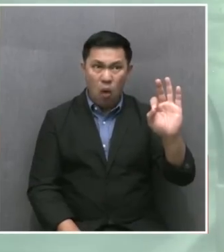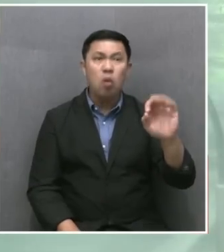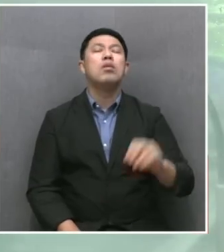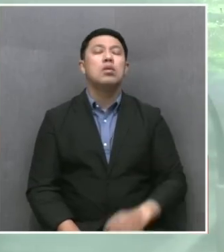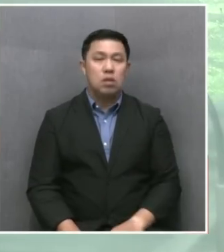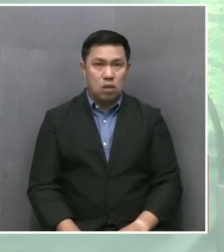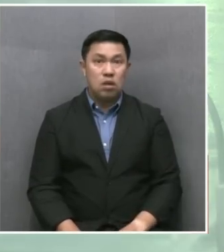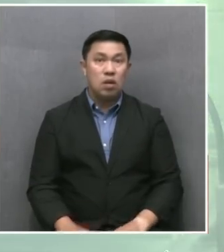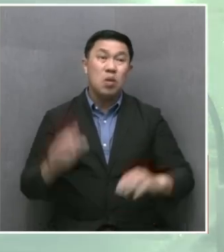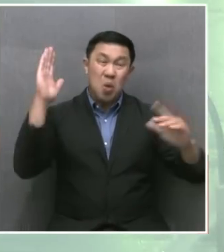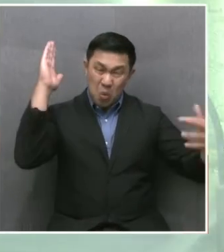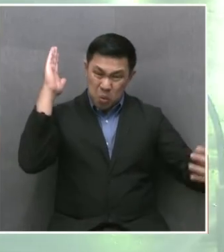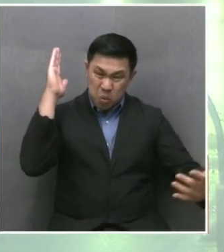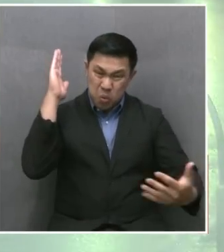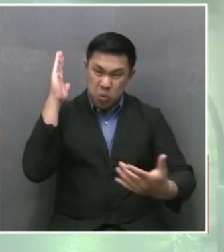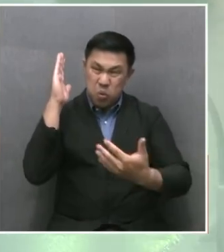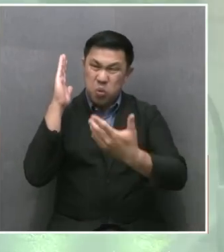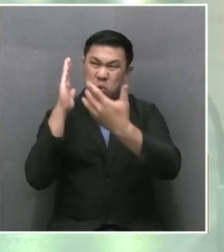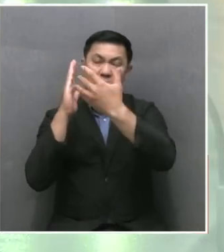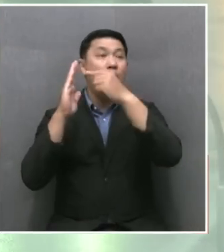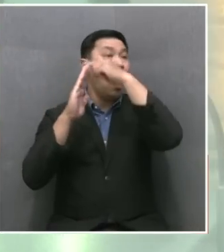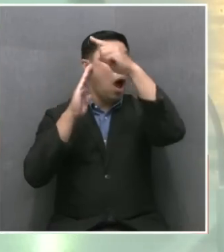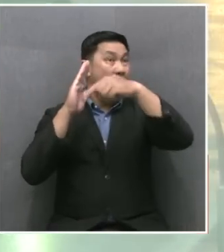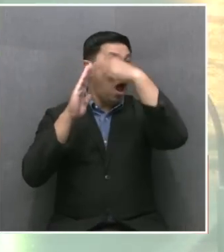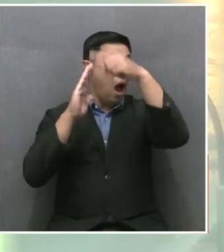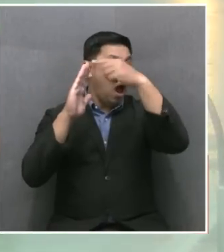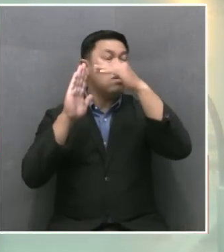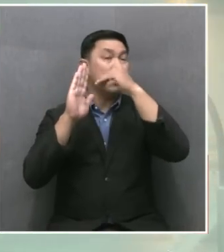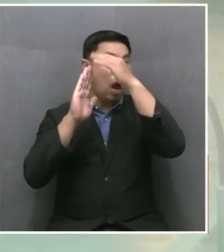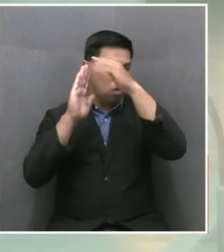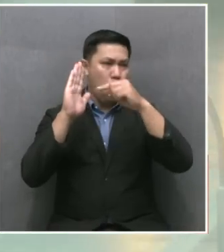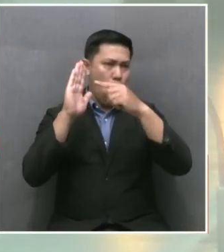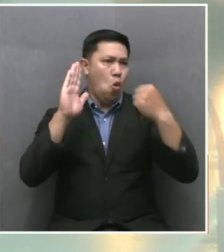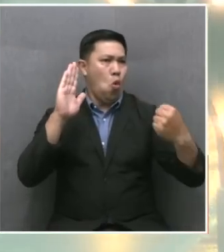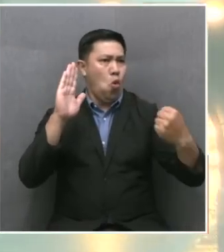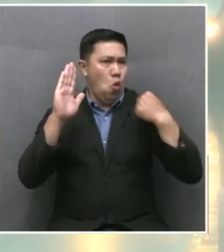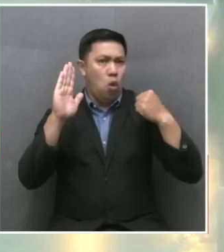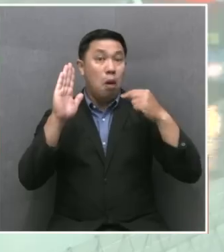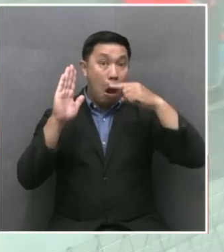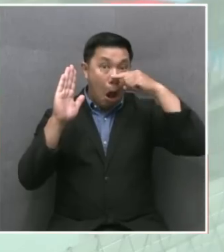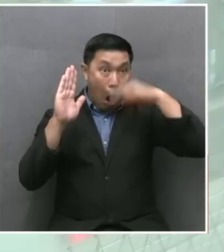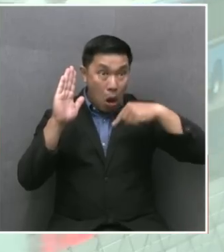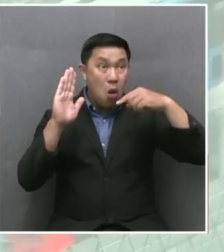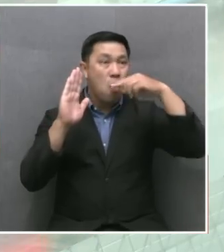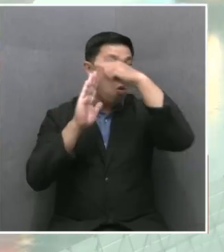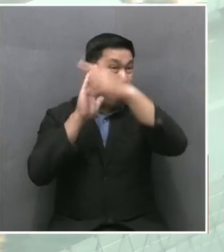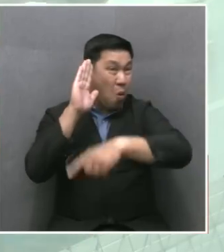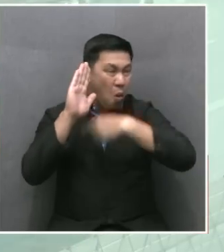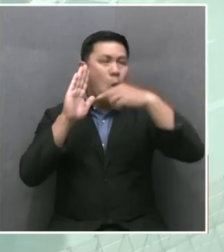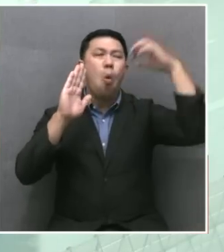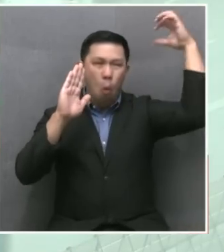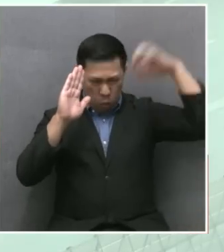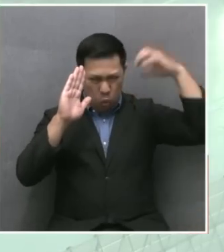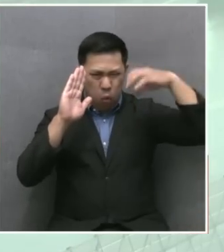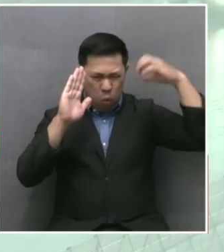ตกเฉียงใต้ที่พัดปกคลุมประเทศไทยตอนบนจะมีกำลังแรงขึ้นซึ่งจะทำให้ประเทศไทยมีฝนเพิ่มขึ้นฝนตกหนัก